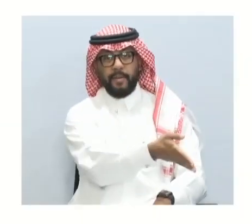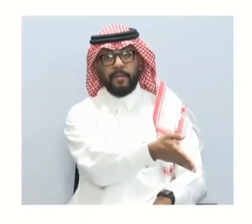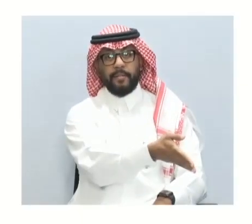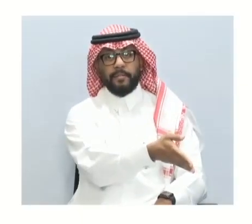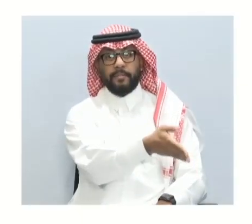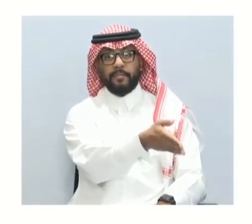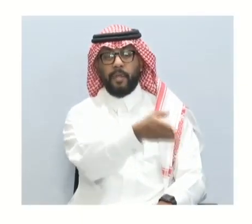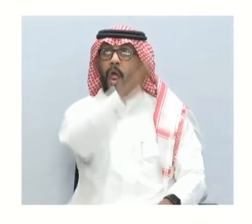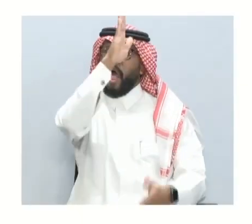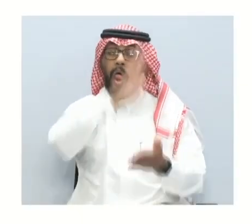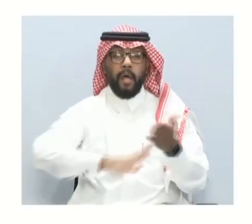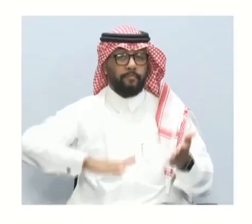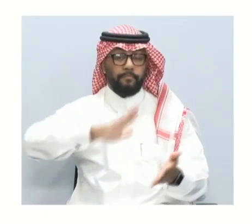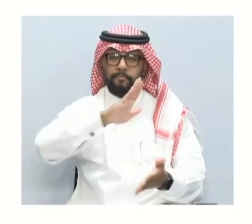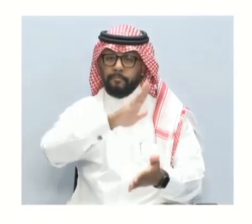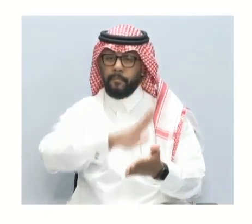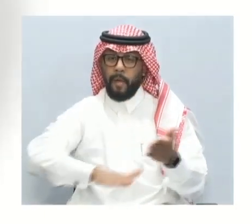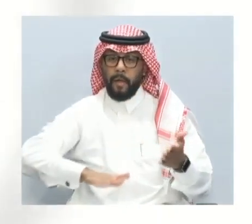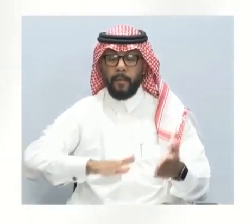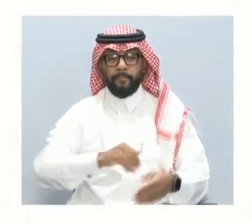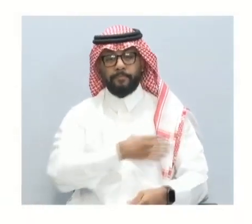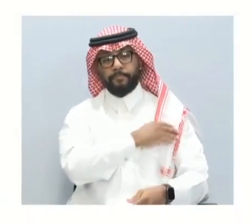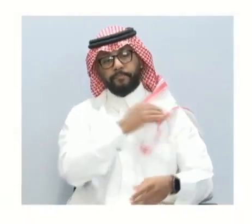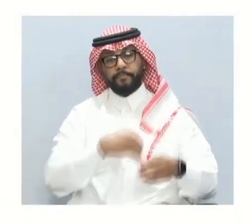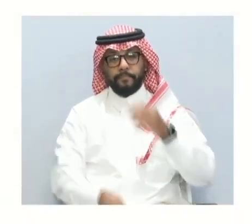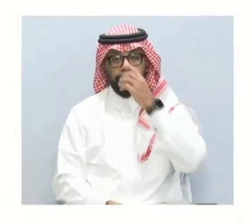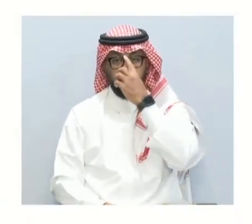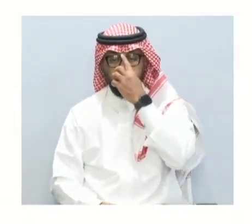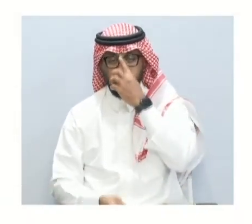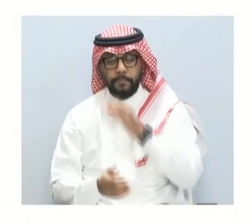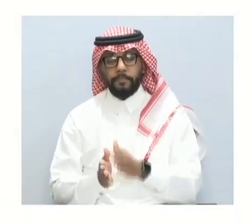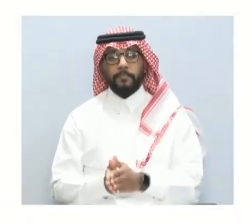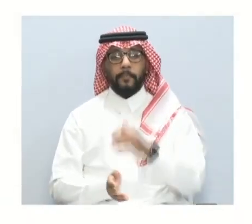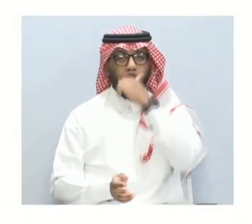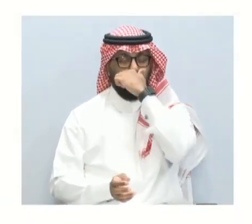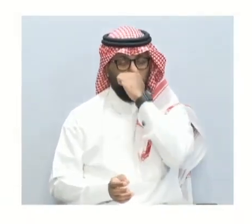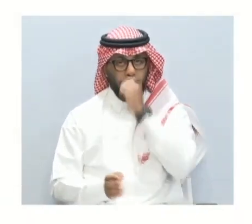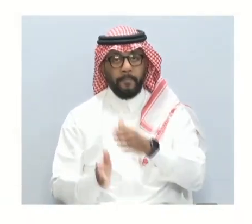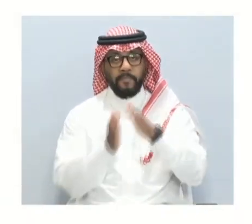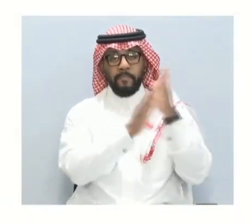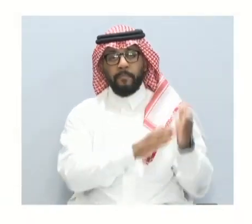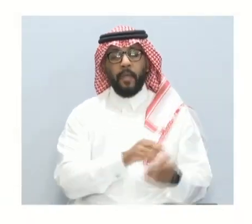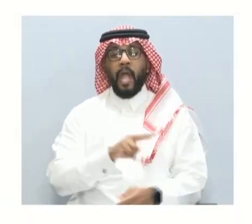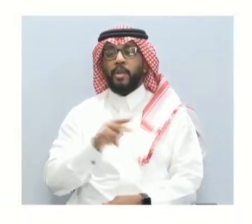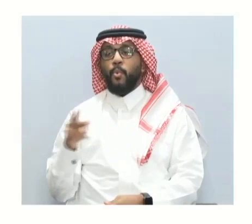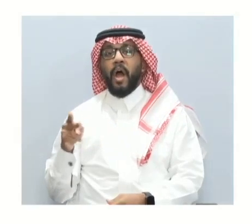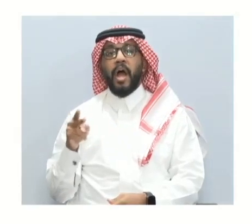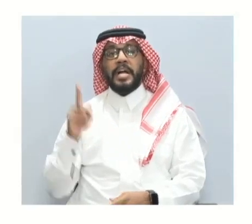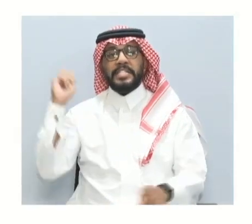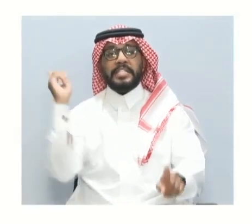وهذا كله شرك مخرج من المله ما هي انواع السحر اخواني